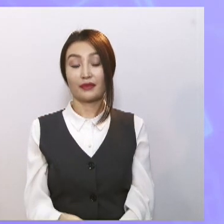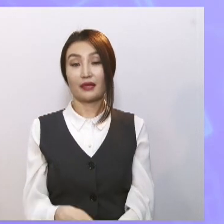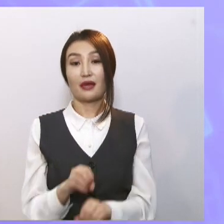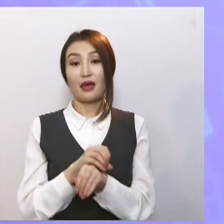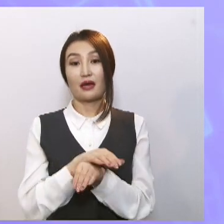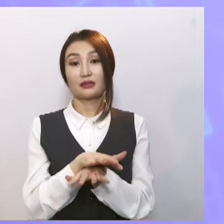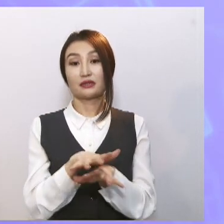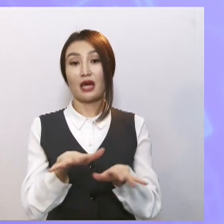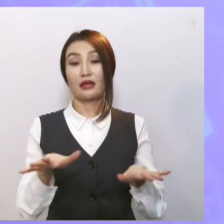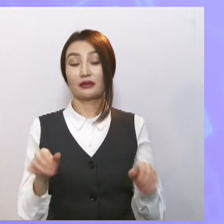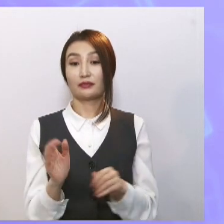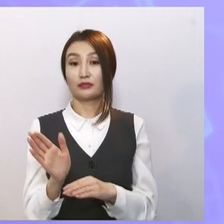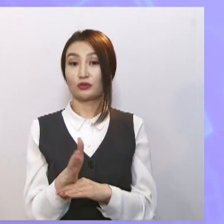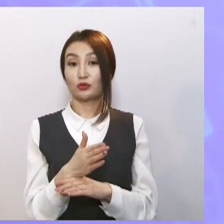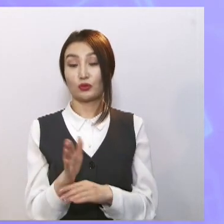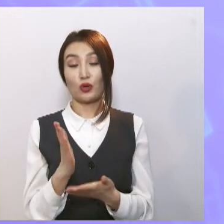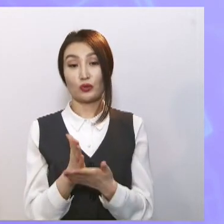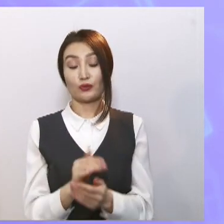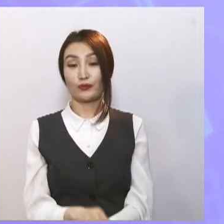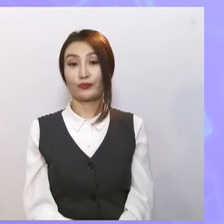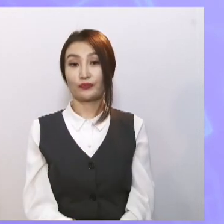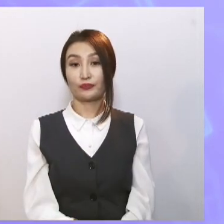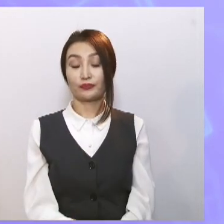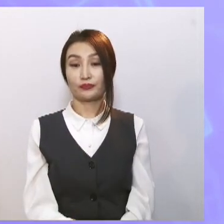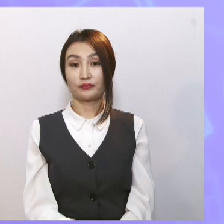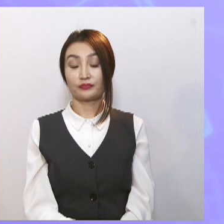Жайылып жүрөт. Жайылып жүрөт.